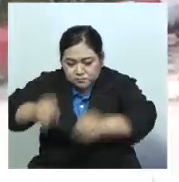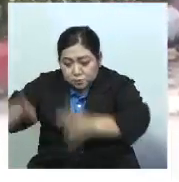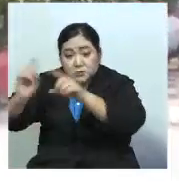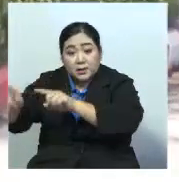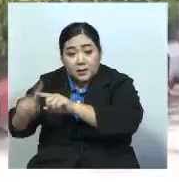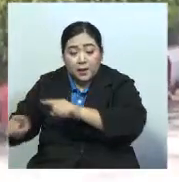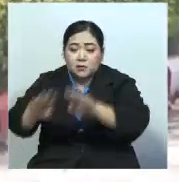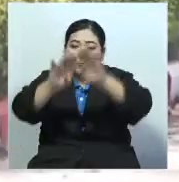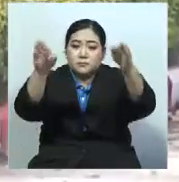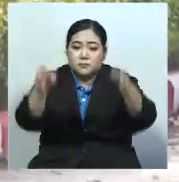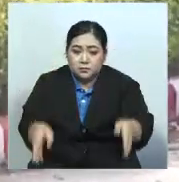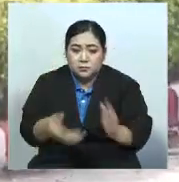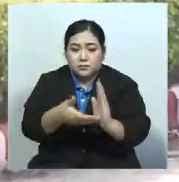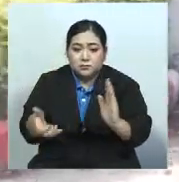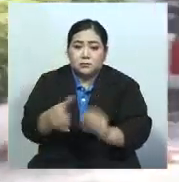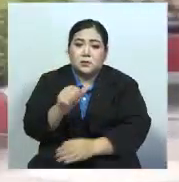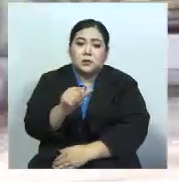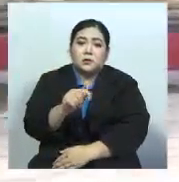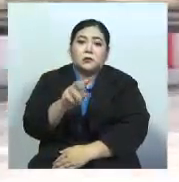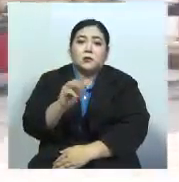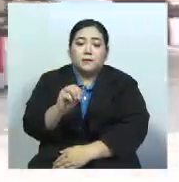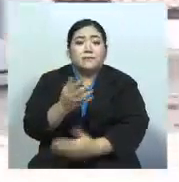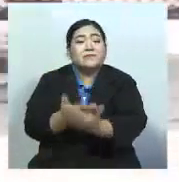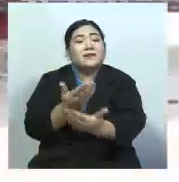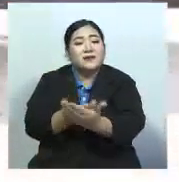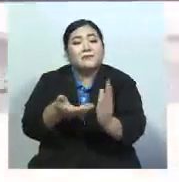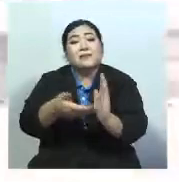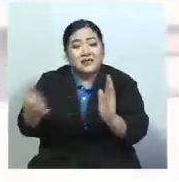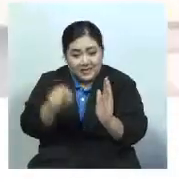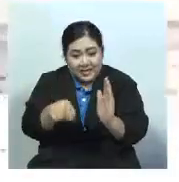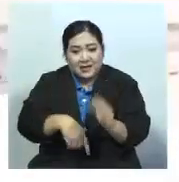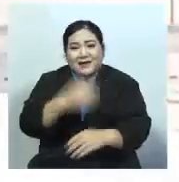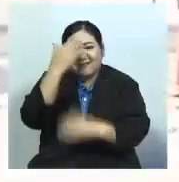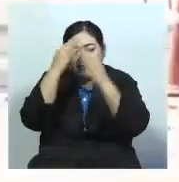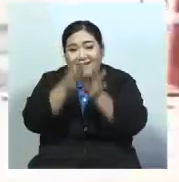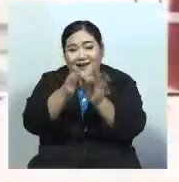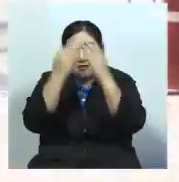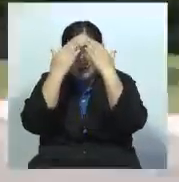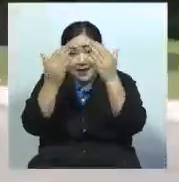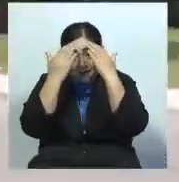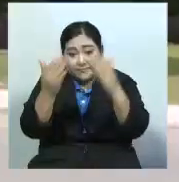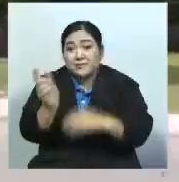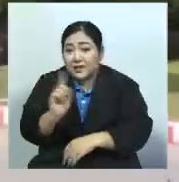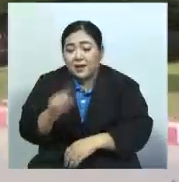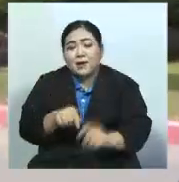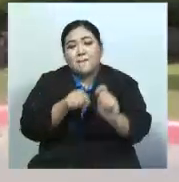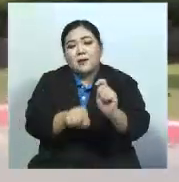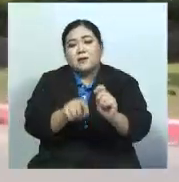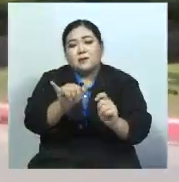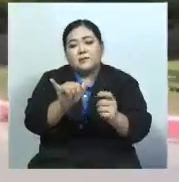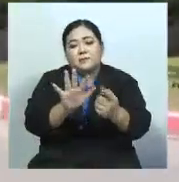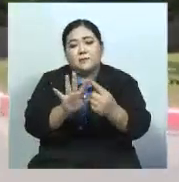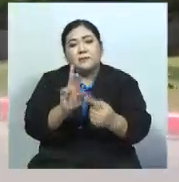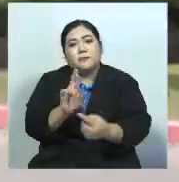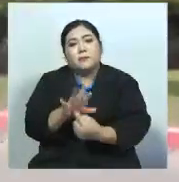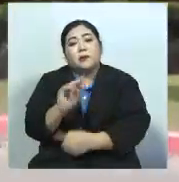ที่บริเวณตู้ ATM ธนาคารอิสลามหน้ามหาวิทยาลัยฟาตานีหมู่ที่3ตำบลเขาตูมอำเภอยะรัง